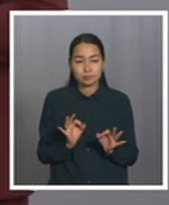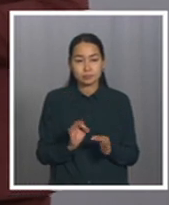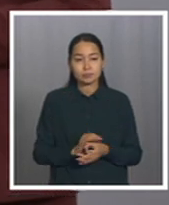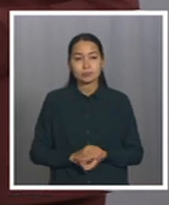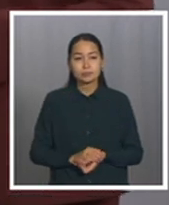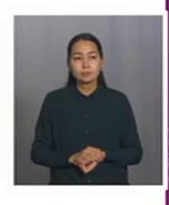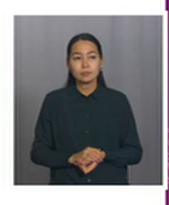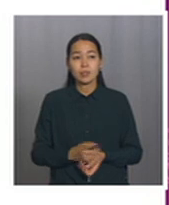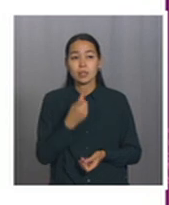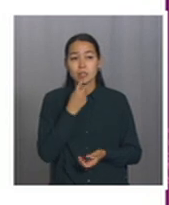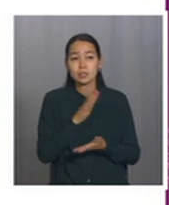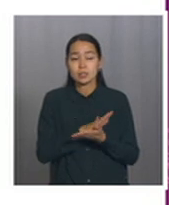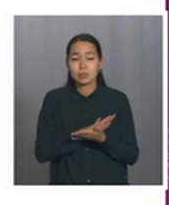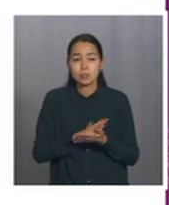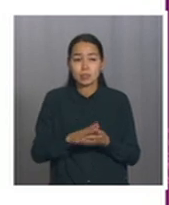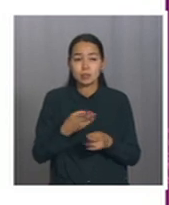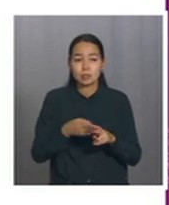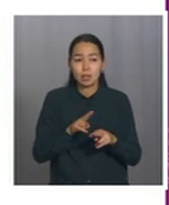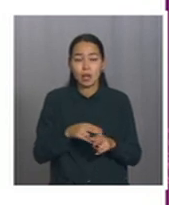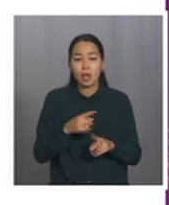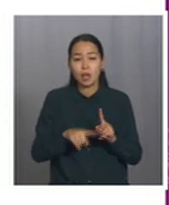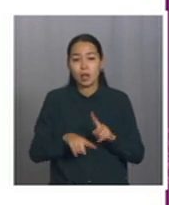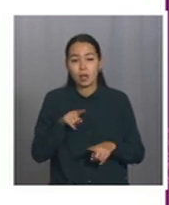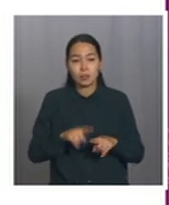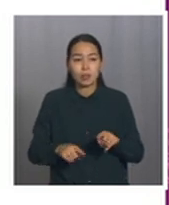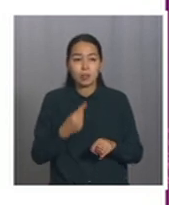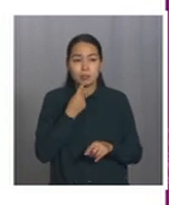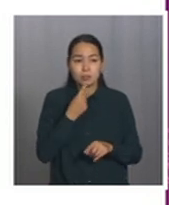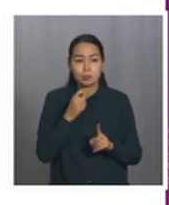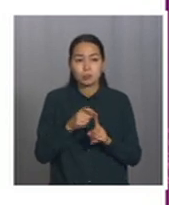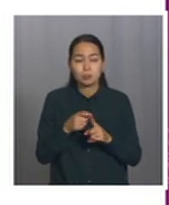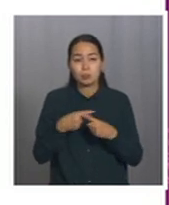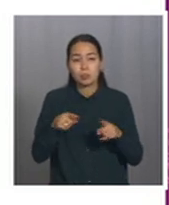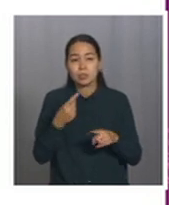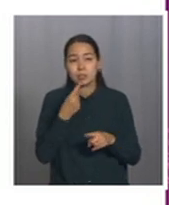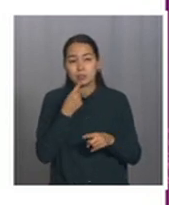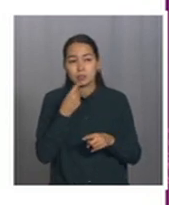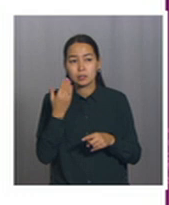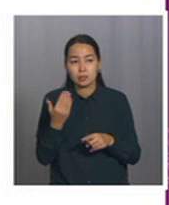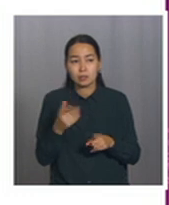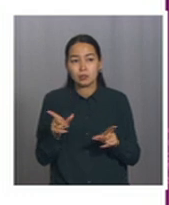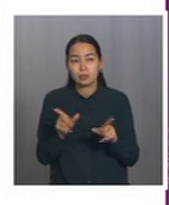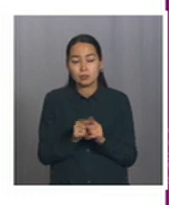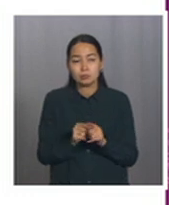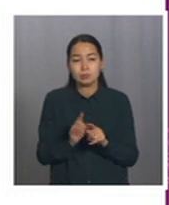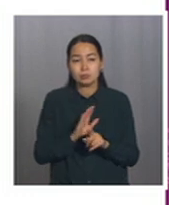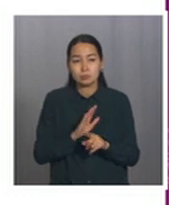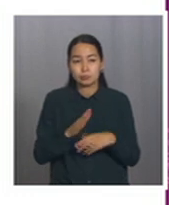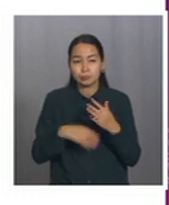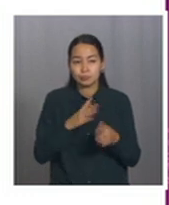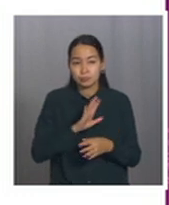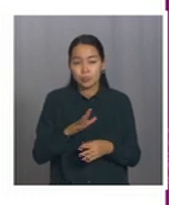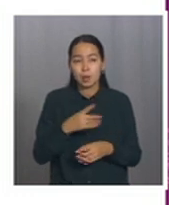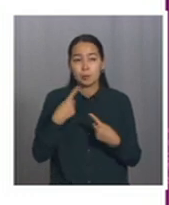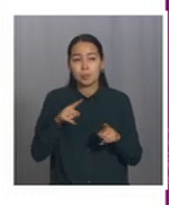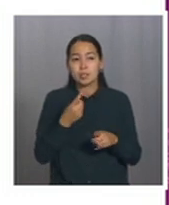Тіл тазалығы дегеніміз ана тілдің сөзін басқа тілдің сөзімен шұбарламау. Басқа тілден сөз тұтыну